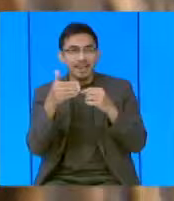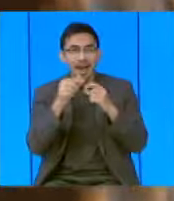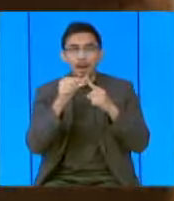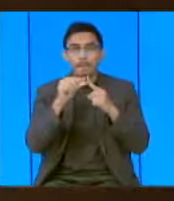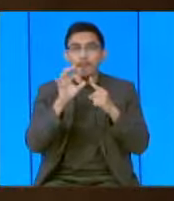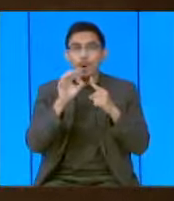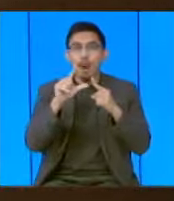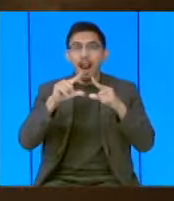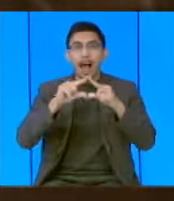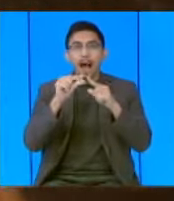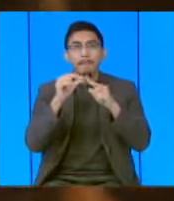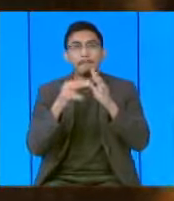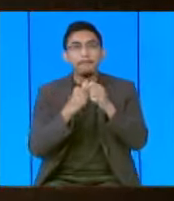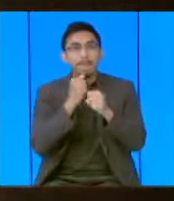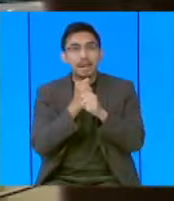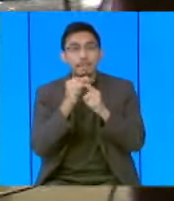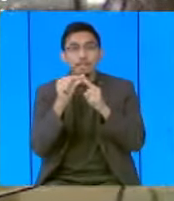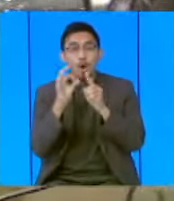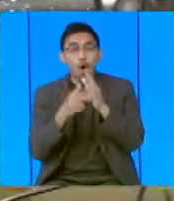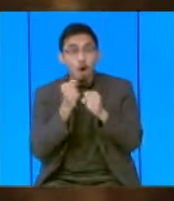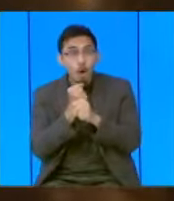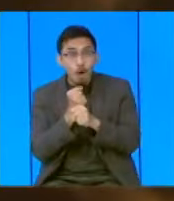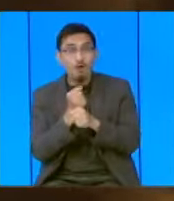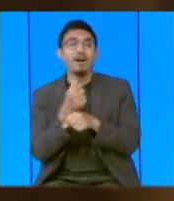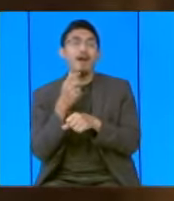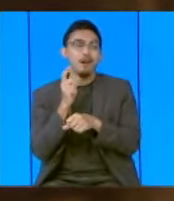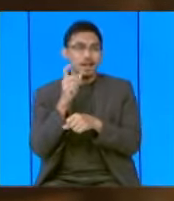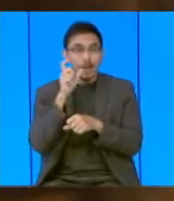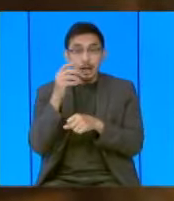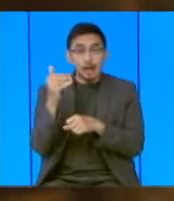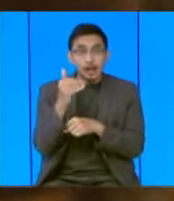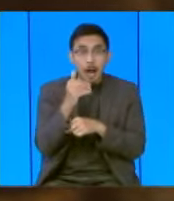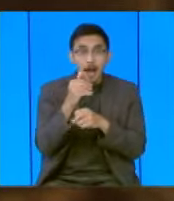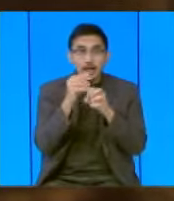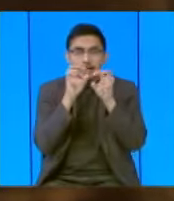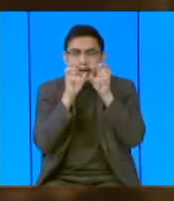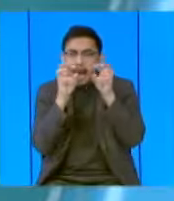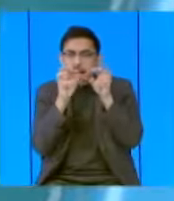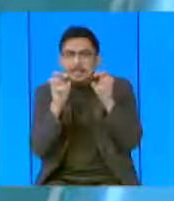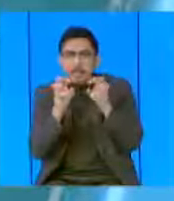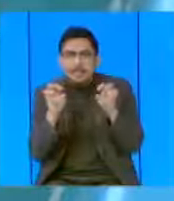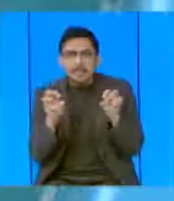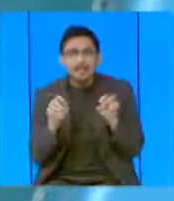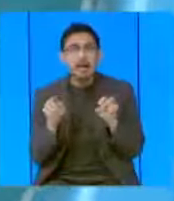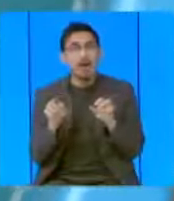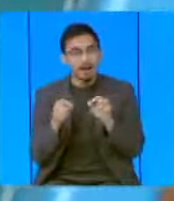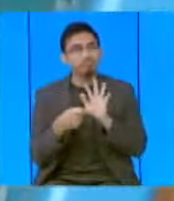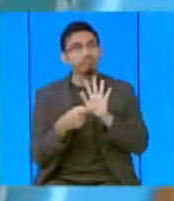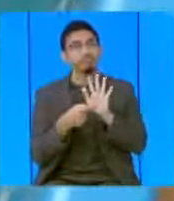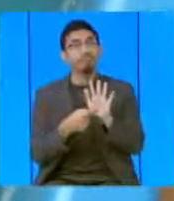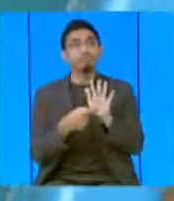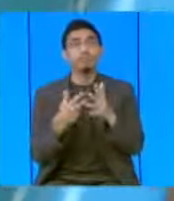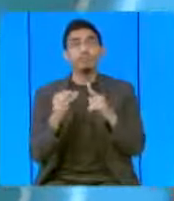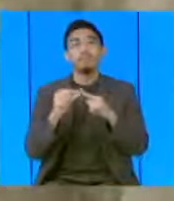Ikan-ikan hias ini menjadi incaran pembeli di tempat budidaya ikan hias Aquatics Indonesia Unit Goldfish di kawasan BSD